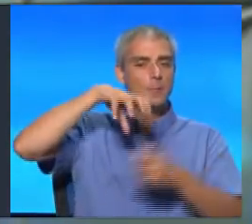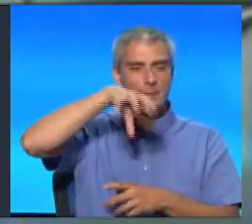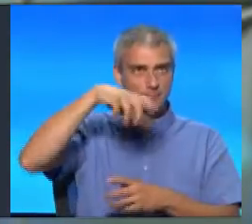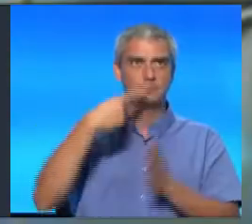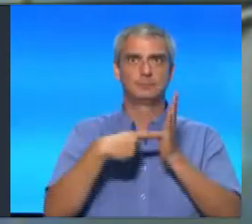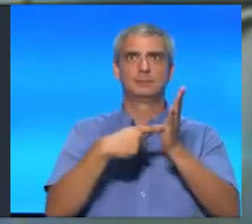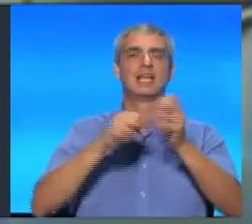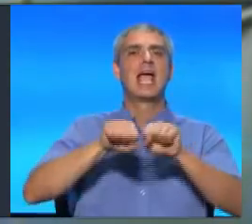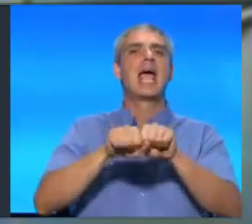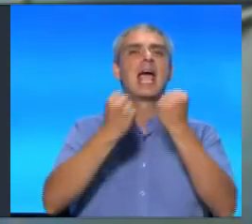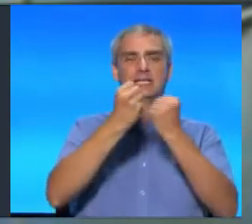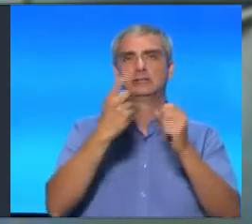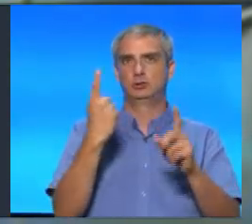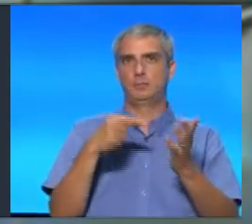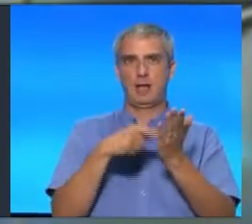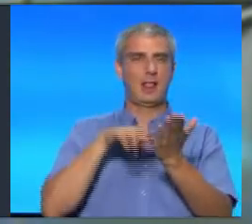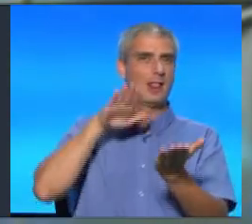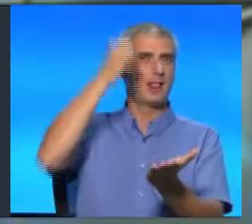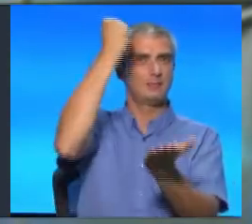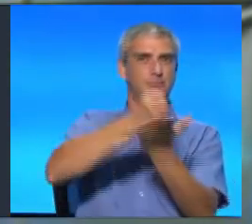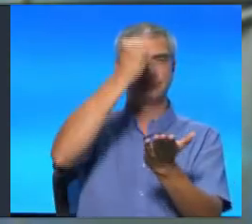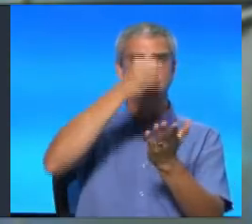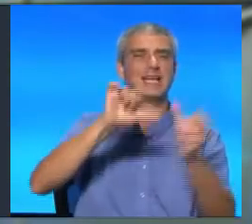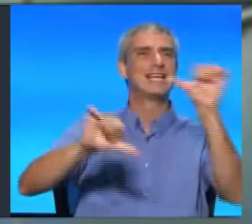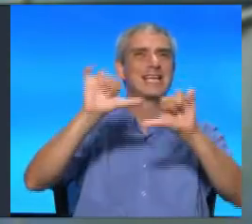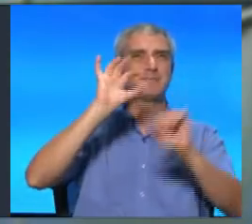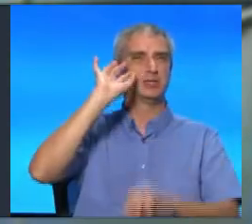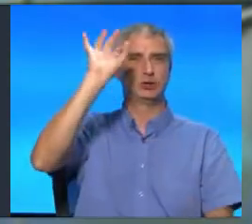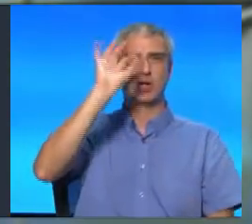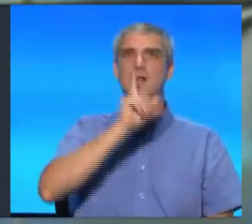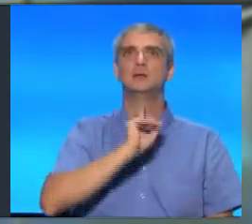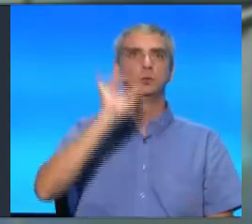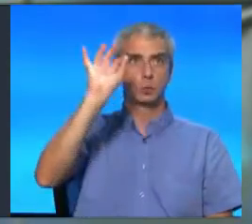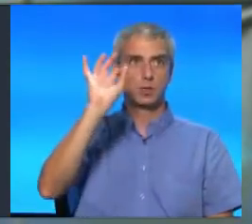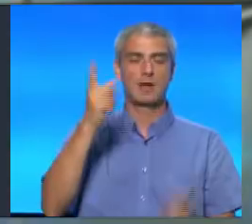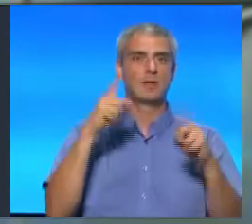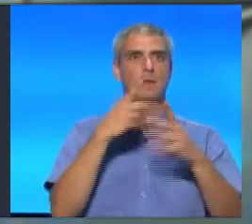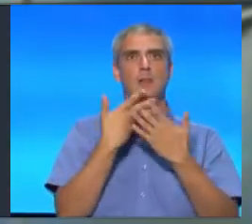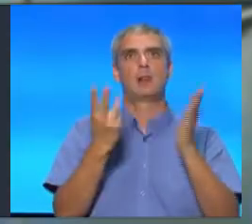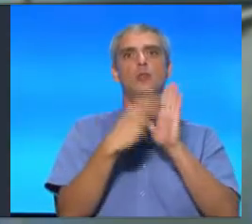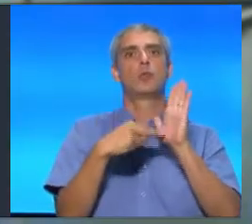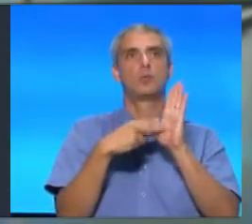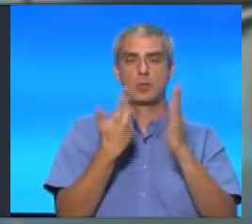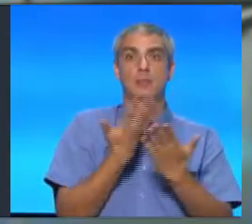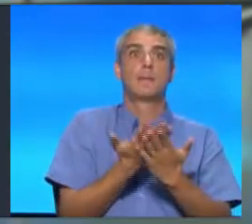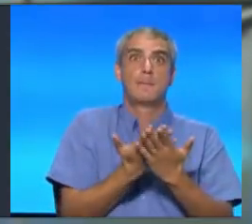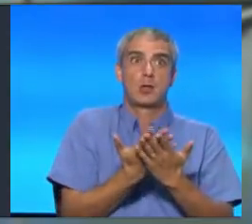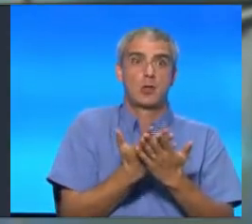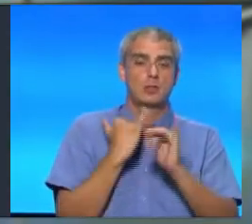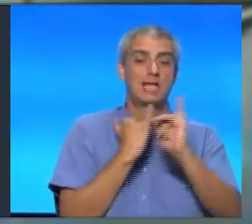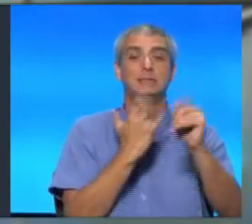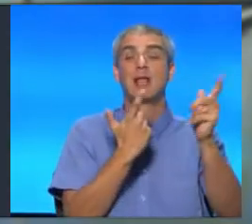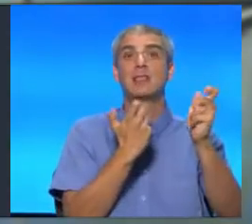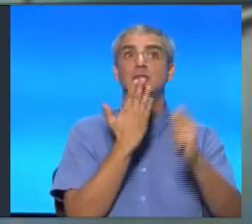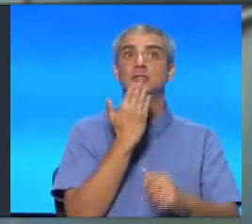ממדי ההרס שנגרם בתקיפת המתקן הכימי בשבוע שעבר בסוריה, ובמקביל נחשפות תמונות שמעידות לכאורה על הספקת נשק